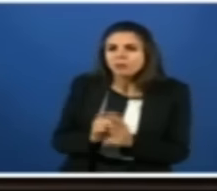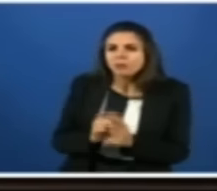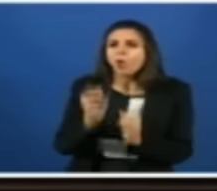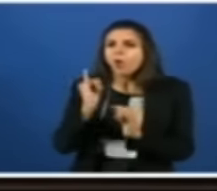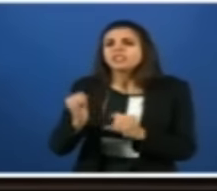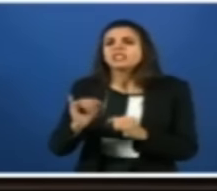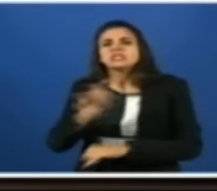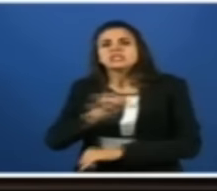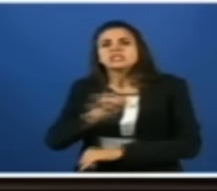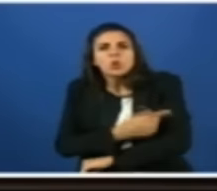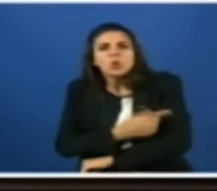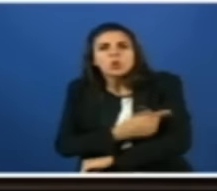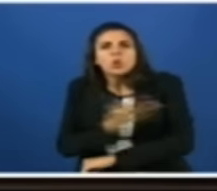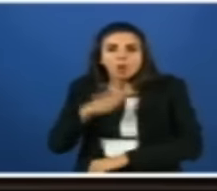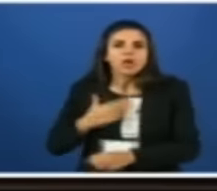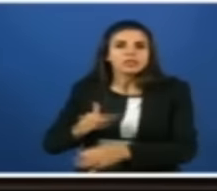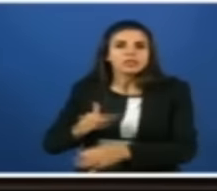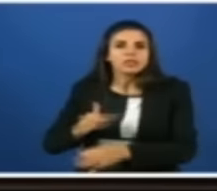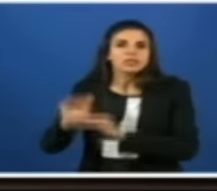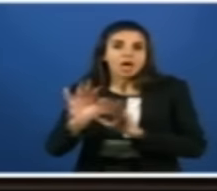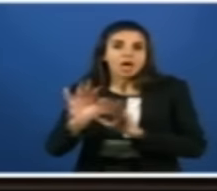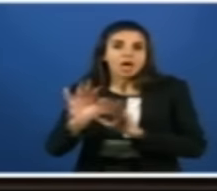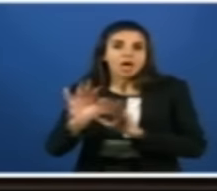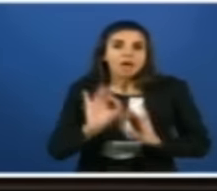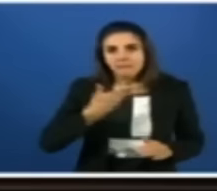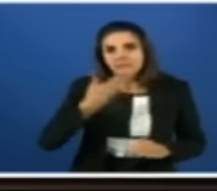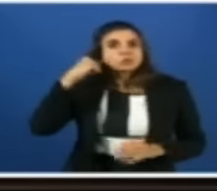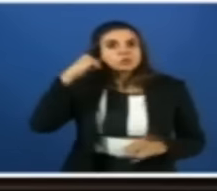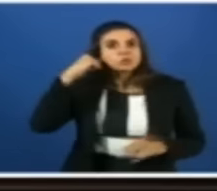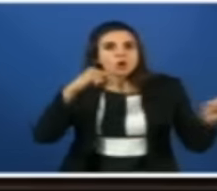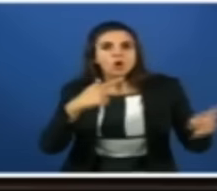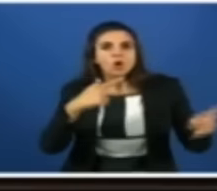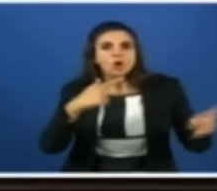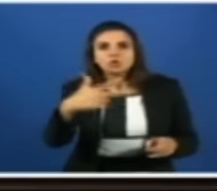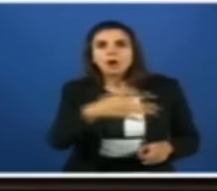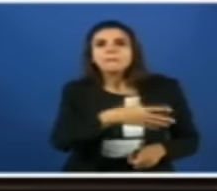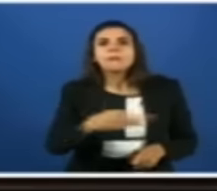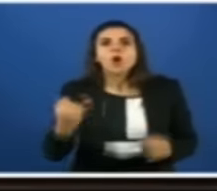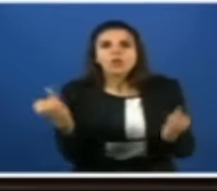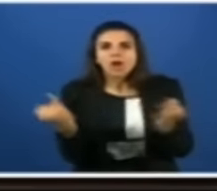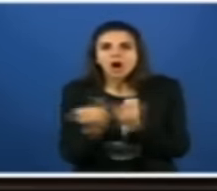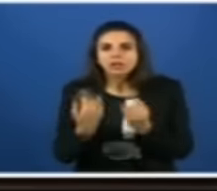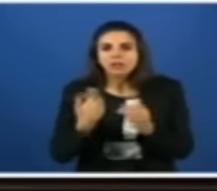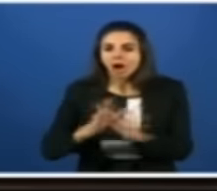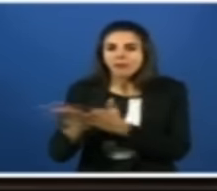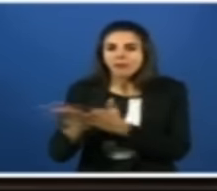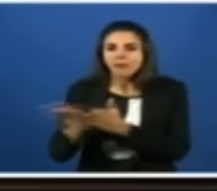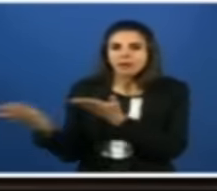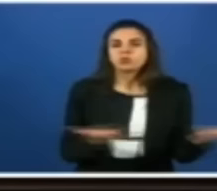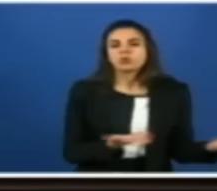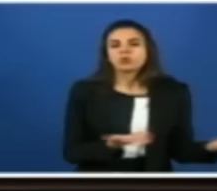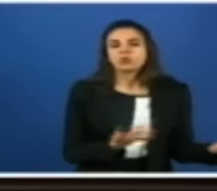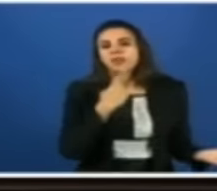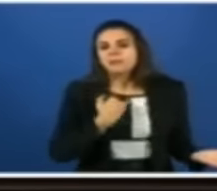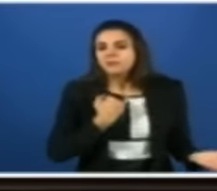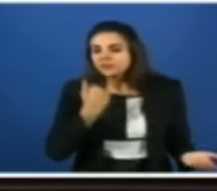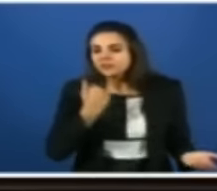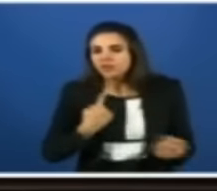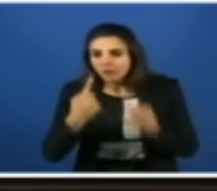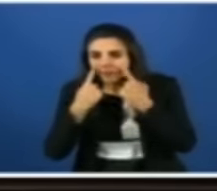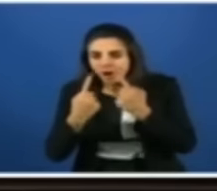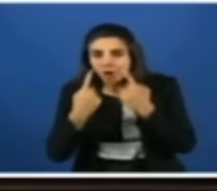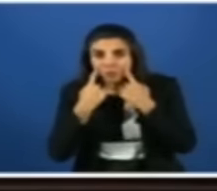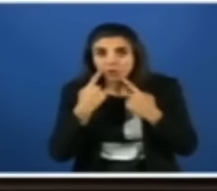3 milyon kardeşimizi kucak açtık, bağrımıza bastık, misafir ediyoruz.